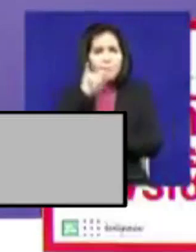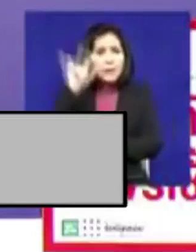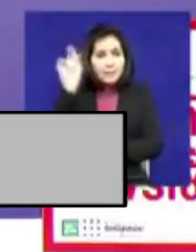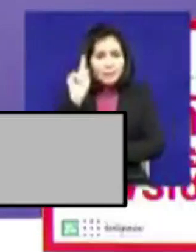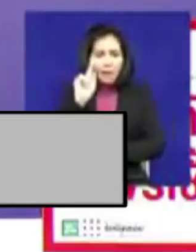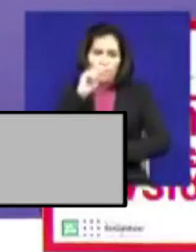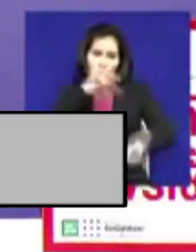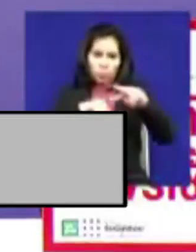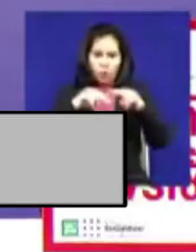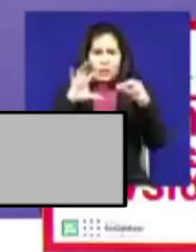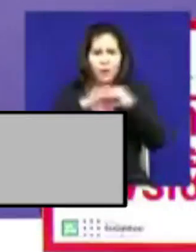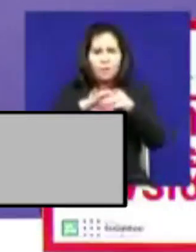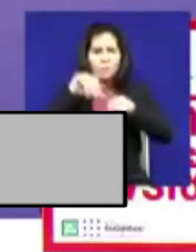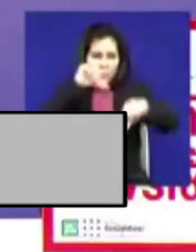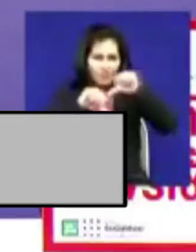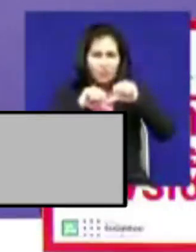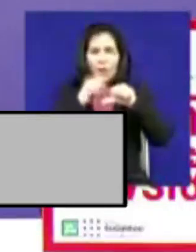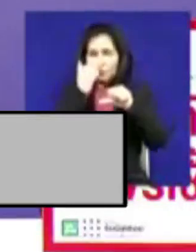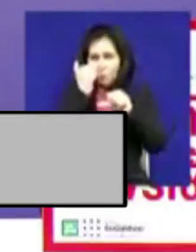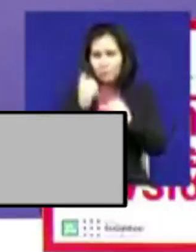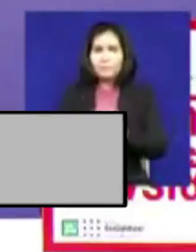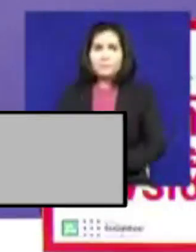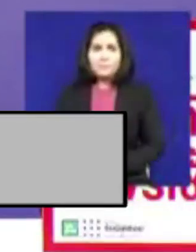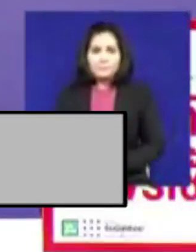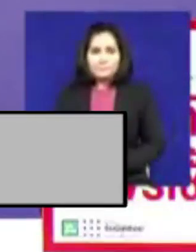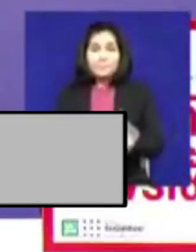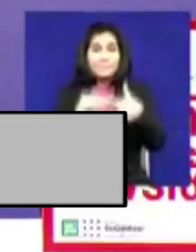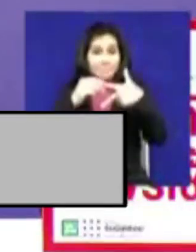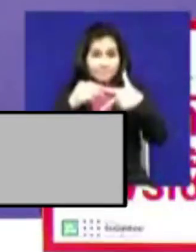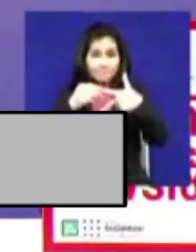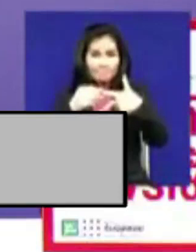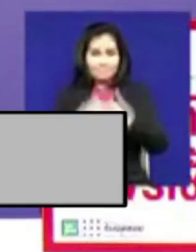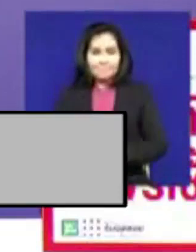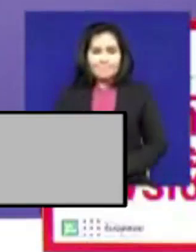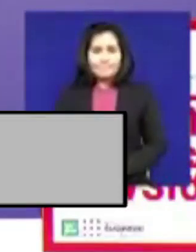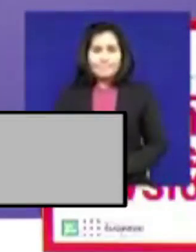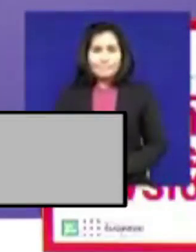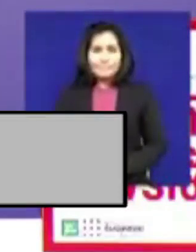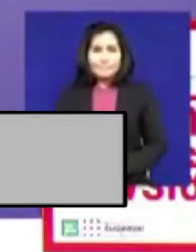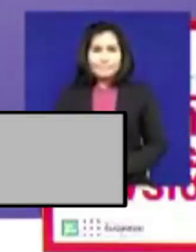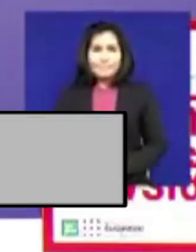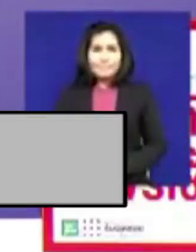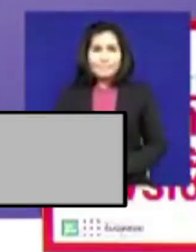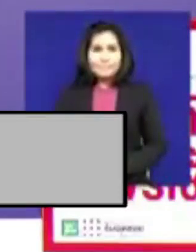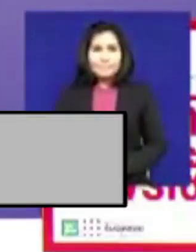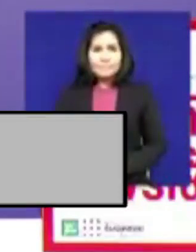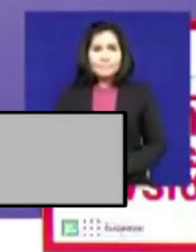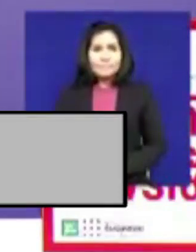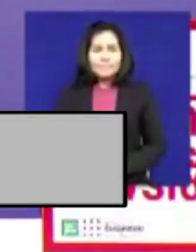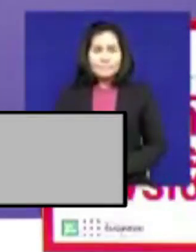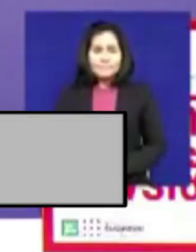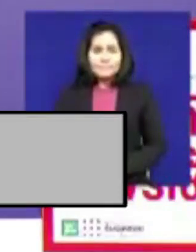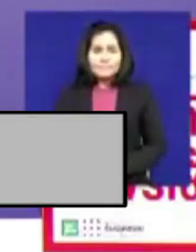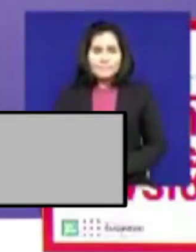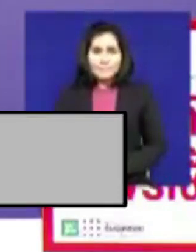ทางห้องปฏิบัติการนะครับจุดที่สองนะครับขอสไลด์ถัดไปเลยนะครับเราทราบนะครับว่